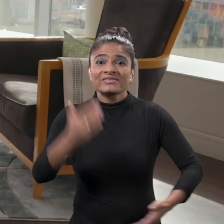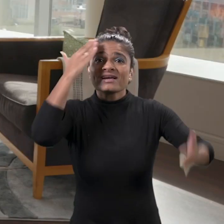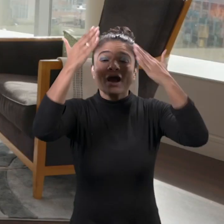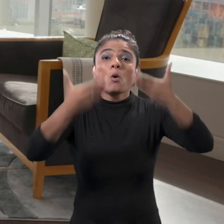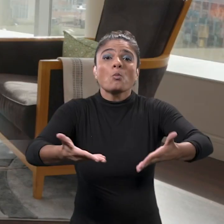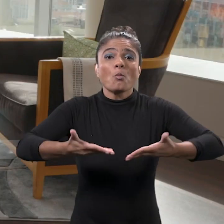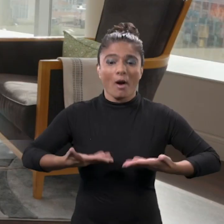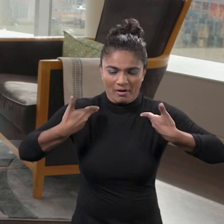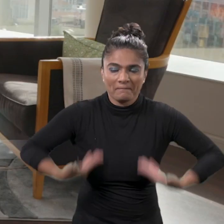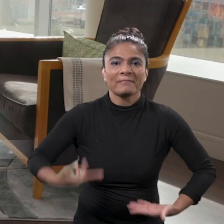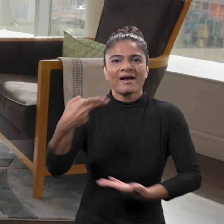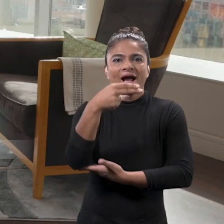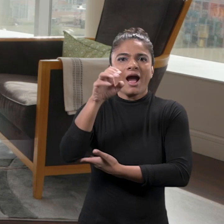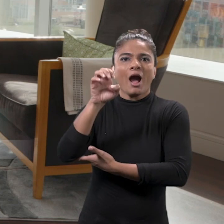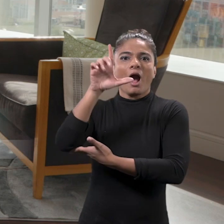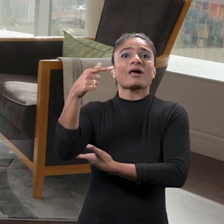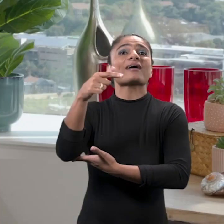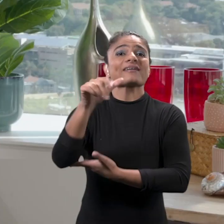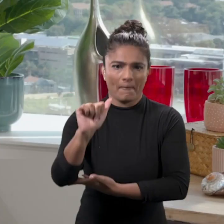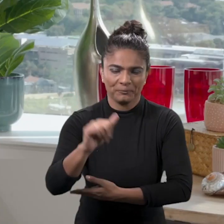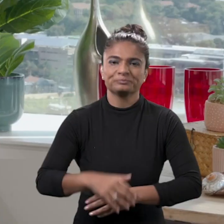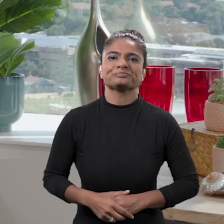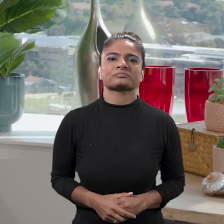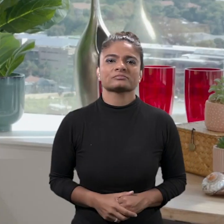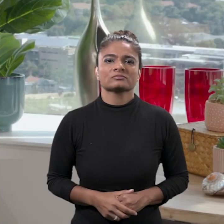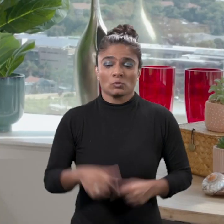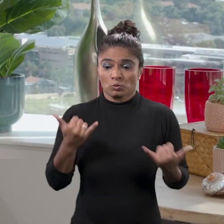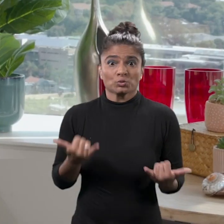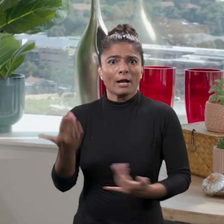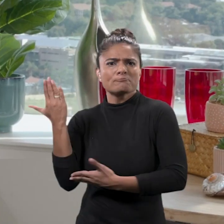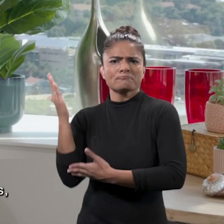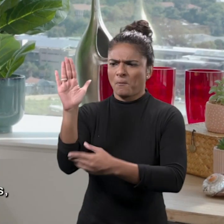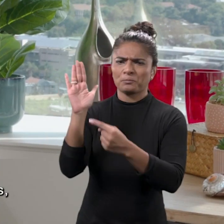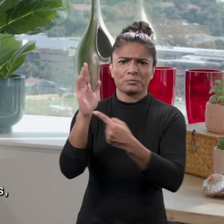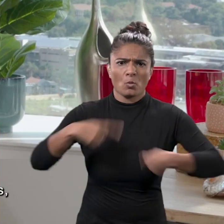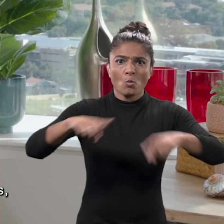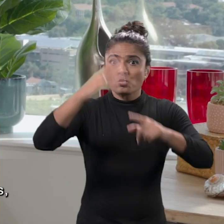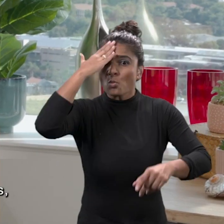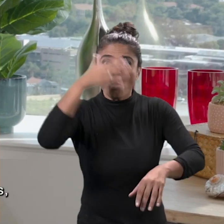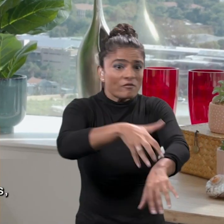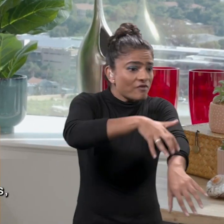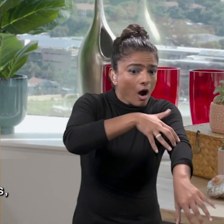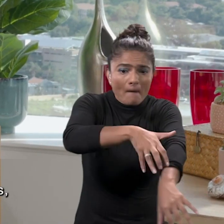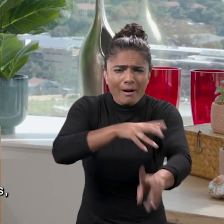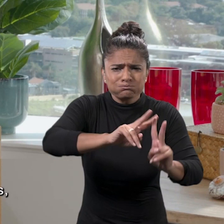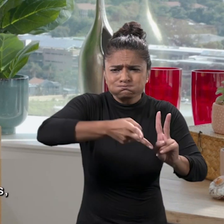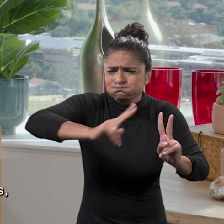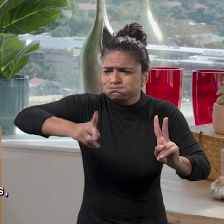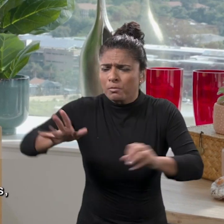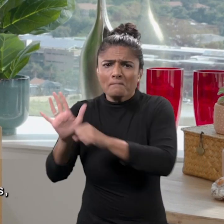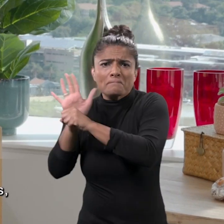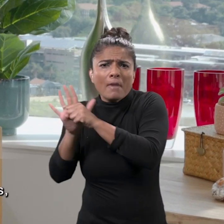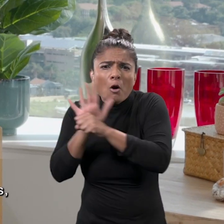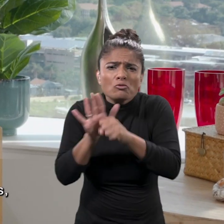Hello and welcome to Activated with me, Helga Barkhuizen. In vandag se program leer ken ons 3 boere met verskillende agtergronde